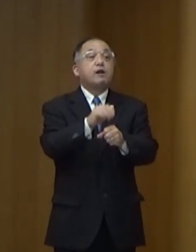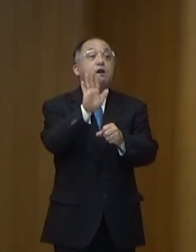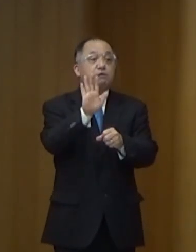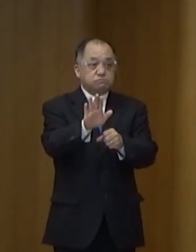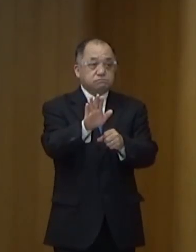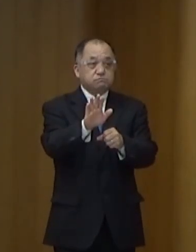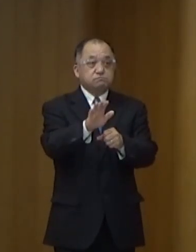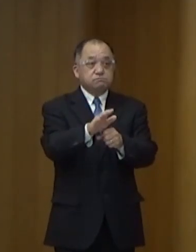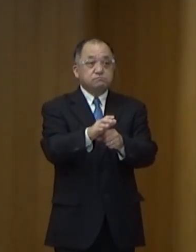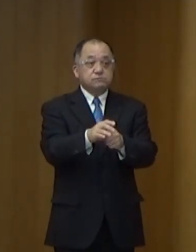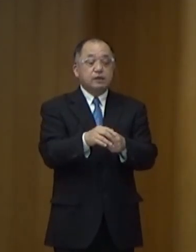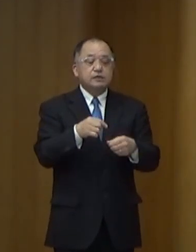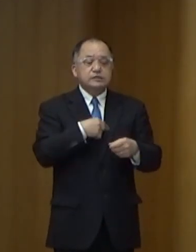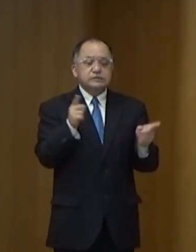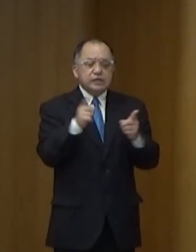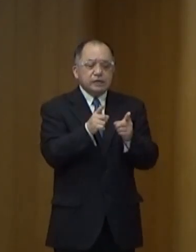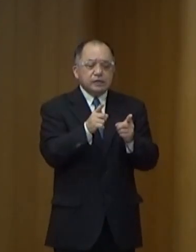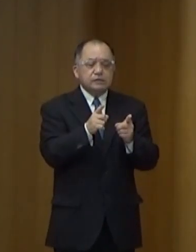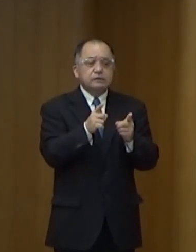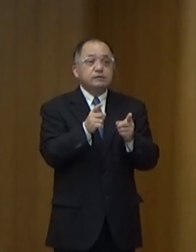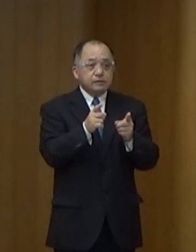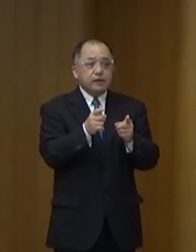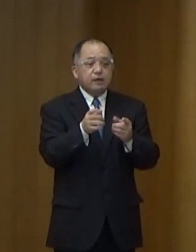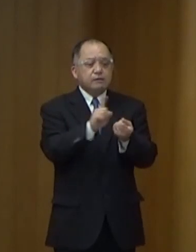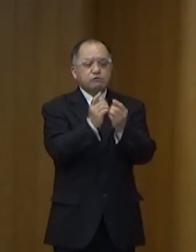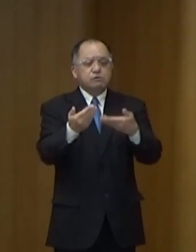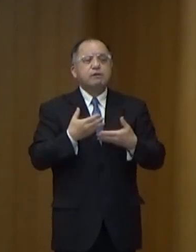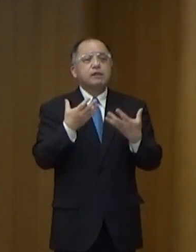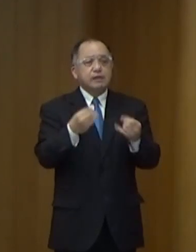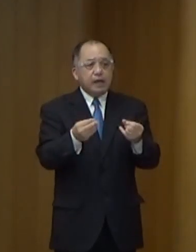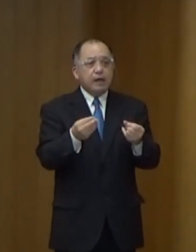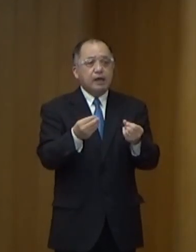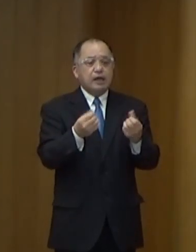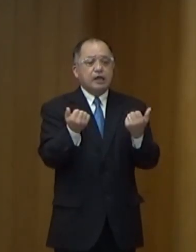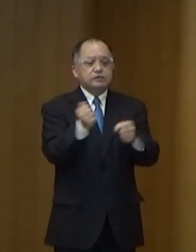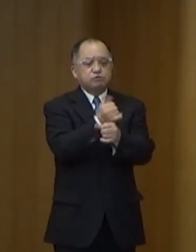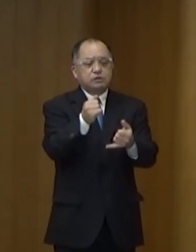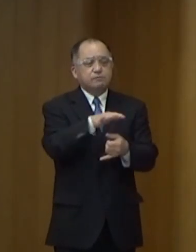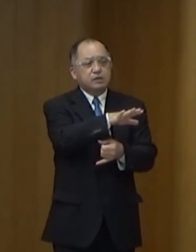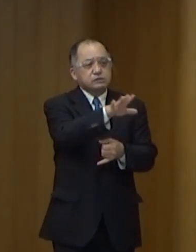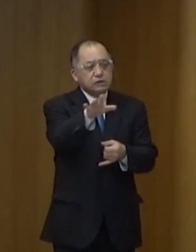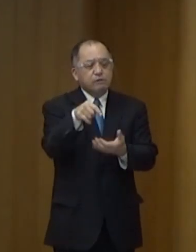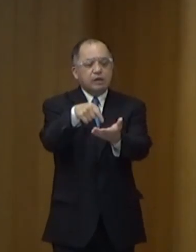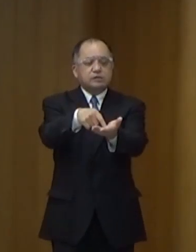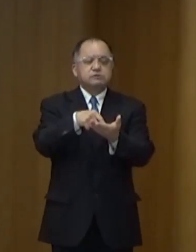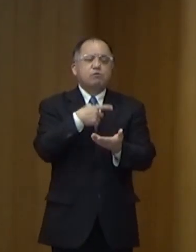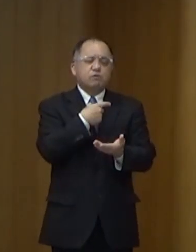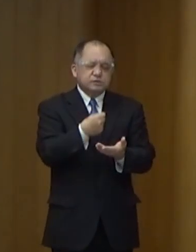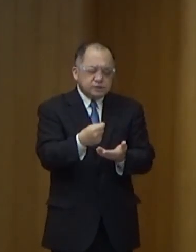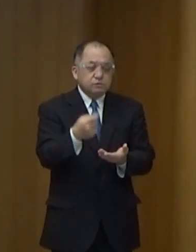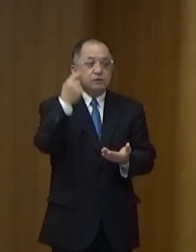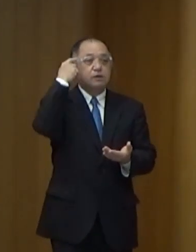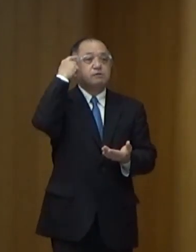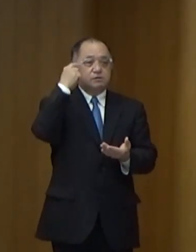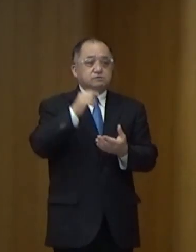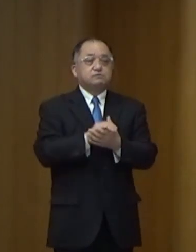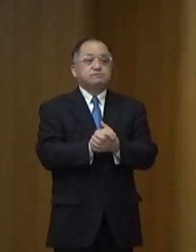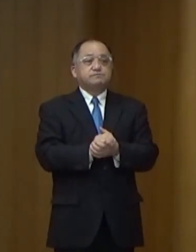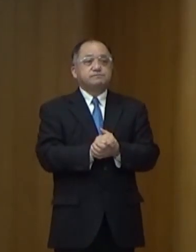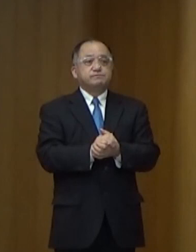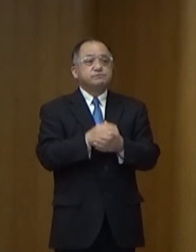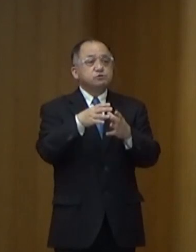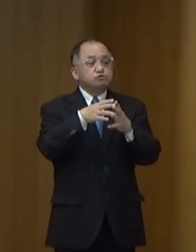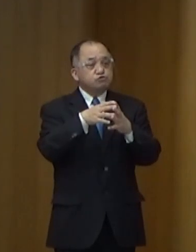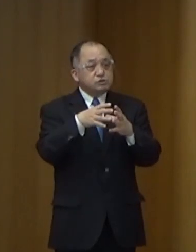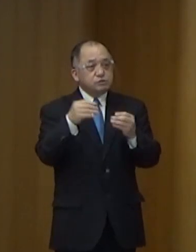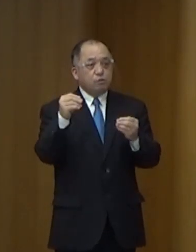を受けた道内の事業者の皆様にはこちらをぜひ申請をご検討いただきたいというふうに考えておりますので、まずは国